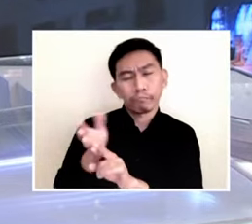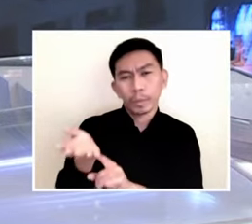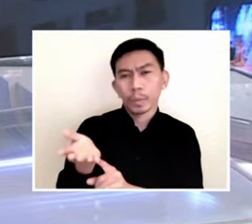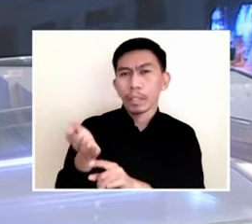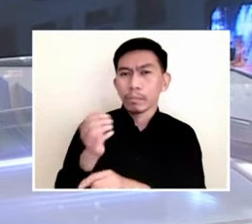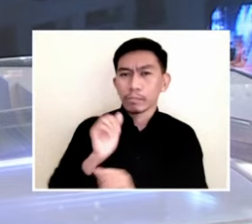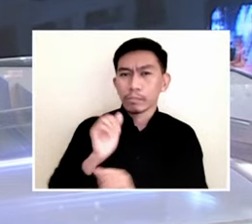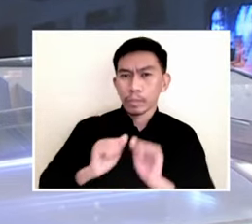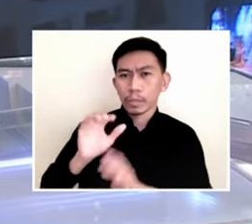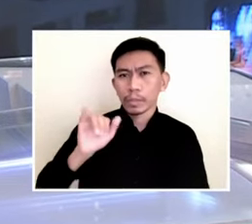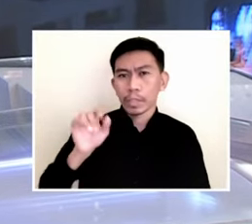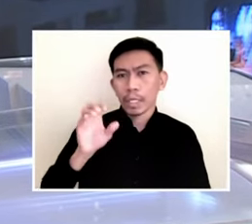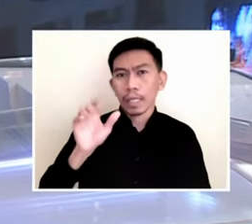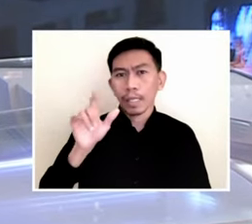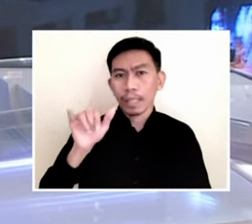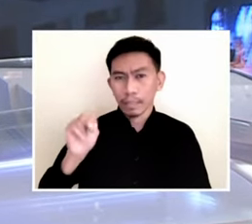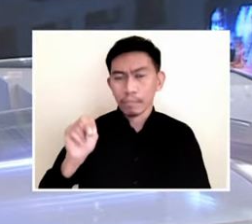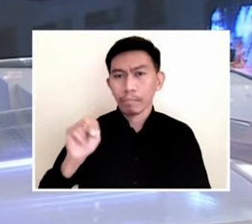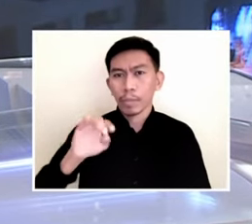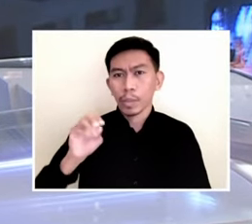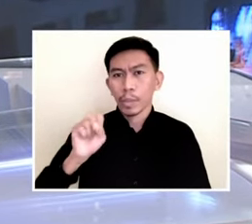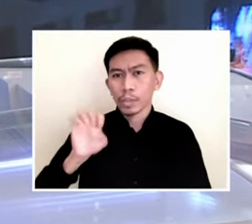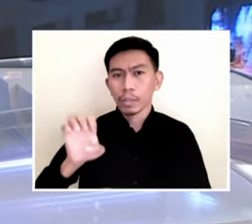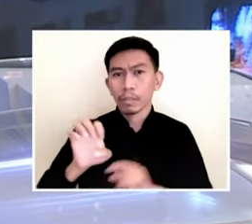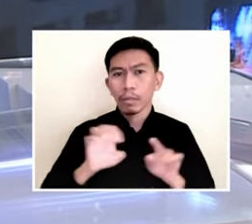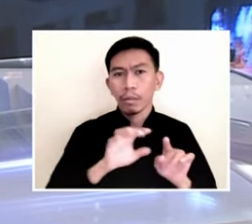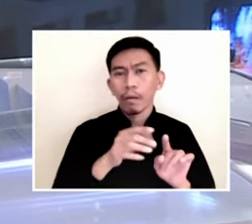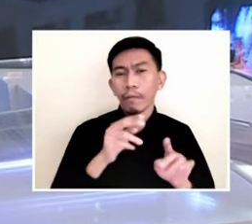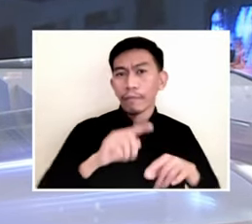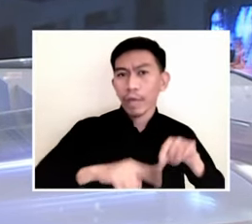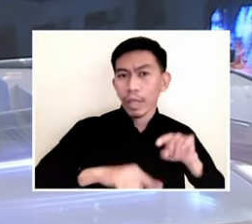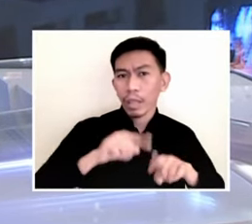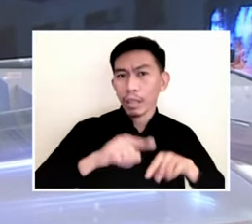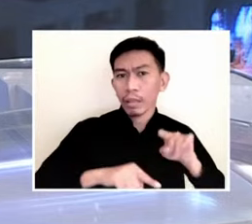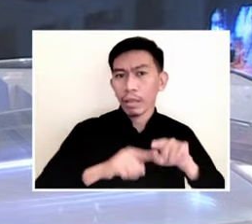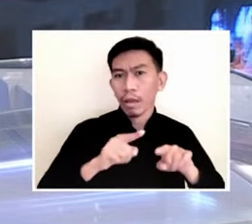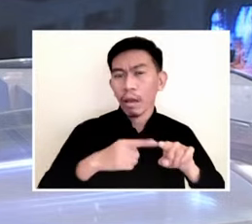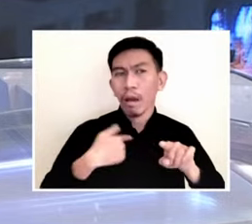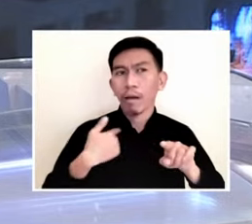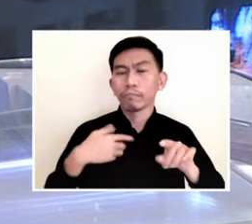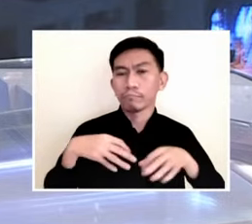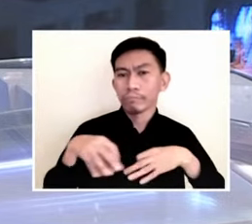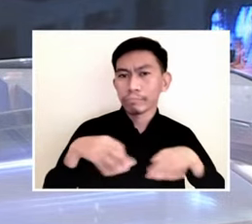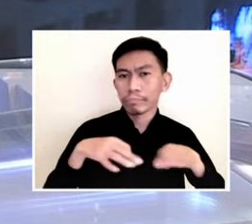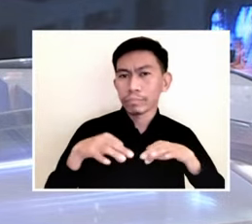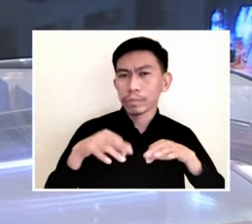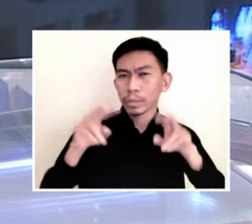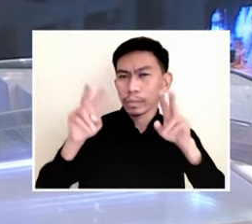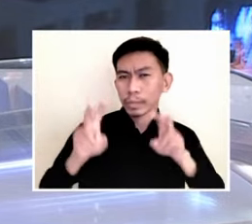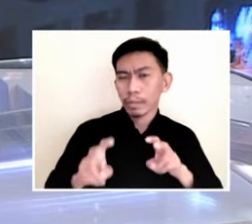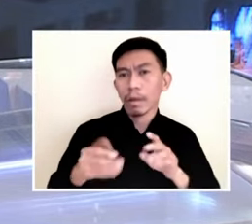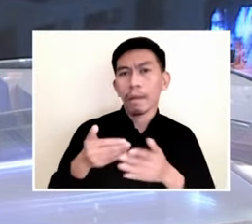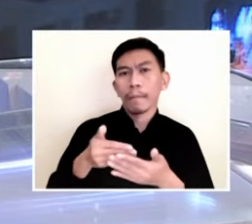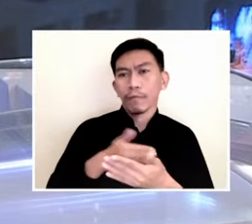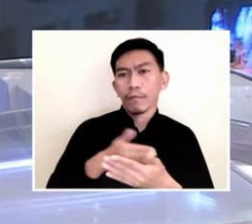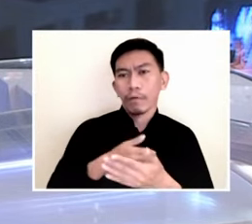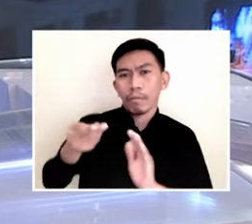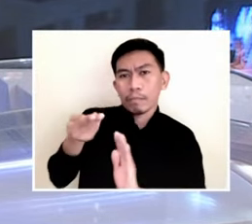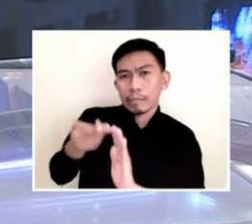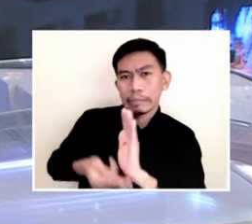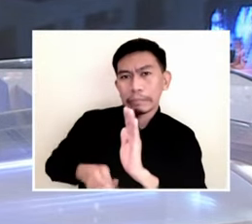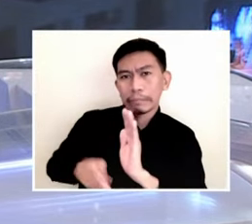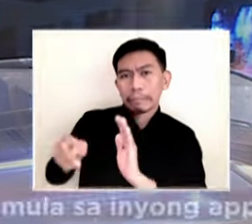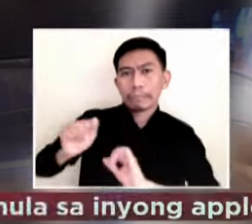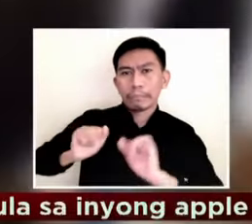nilinaw naman ang isang malapit na kaibigan ni Jacqueline tungkol sa mga issue bago na maalam ang batikang aktres. Nagpapatrol, Ganiel